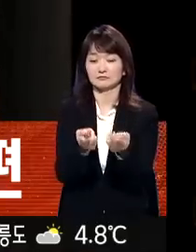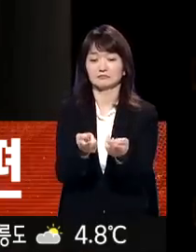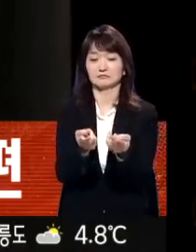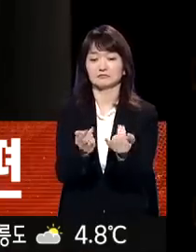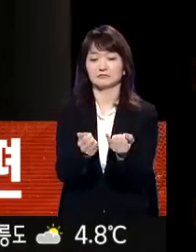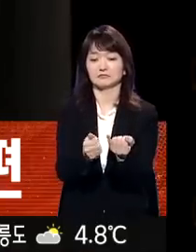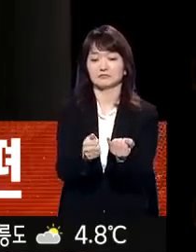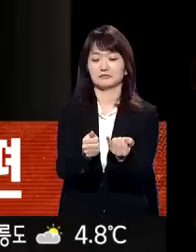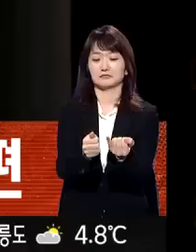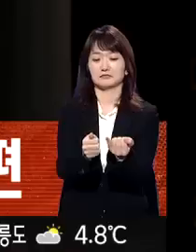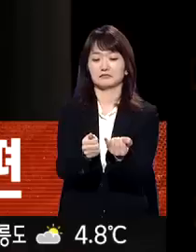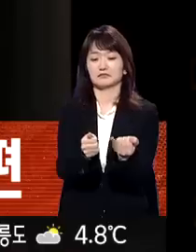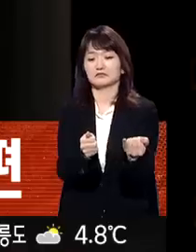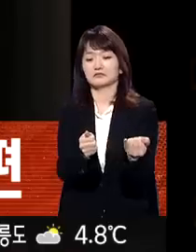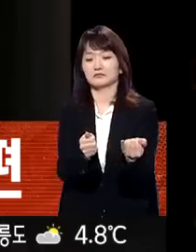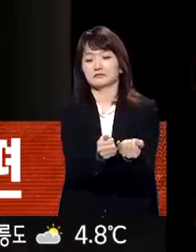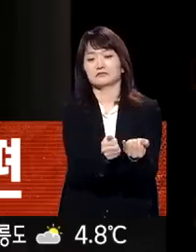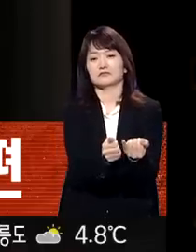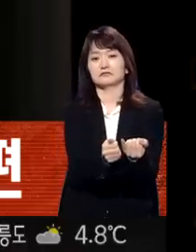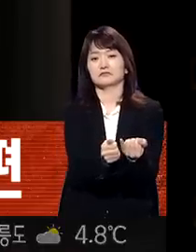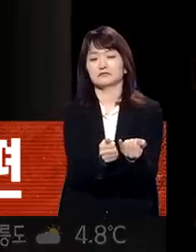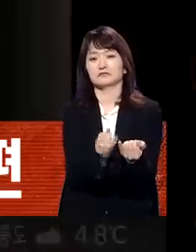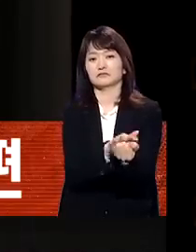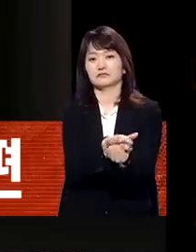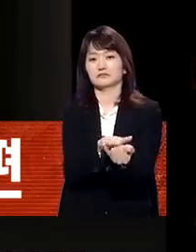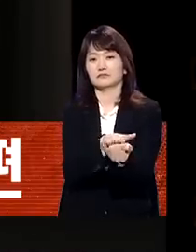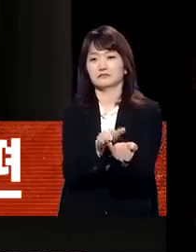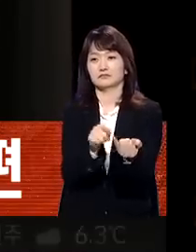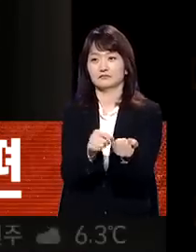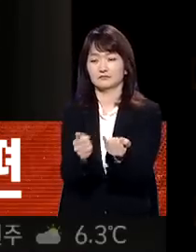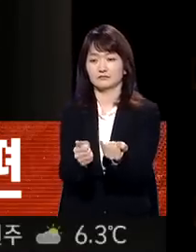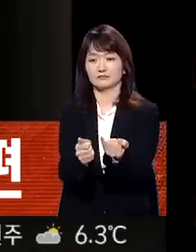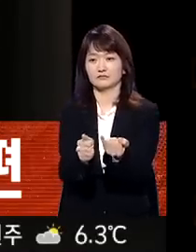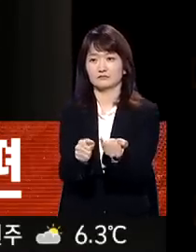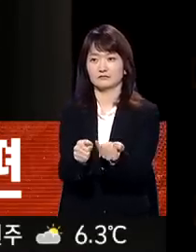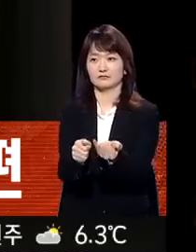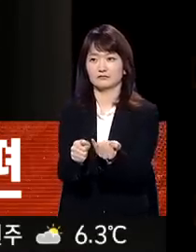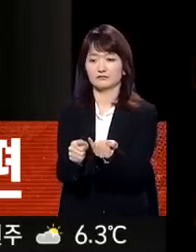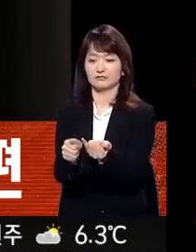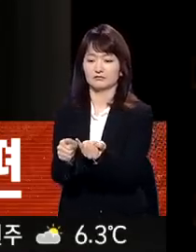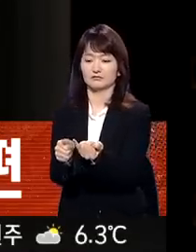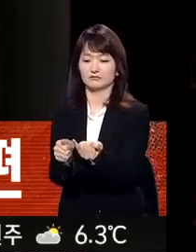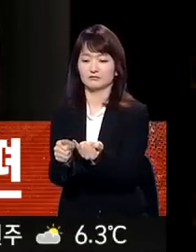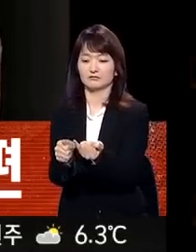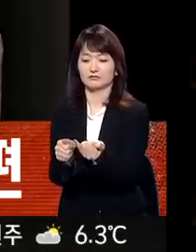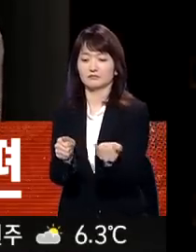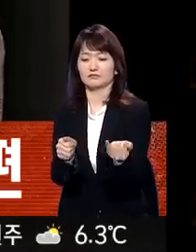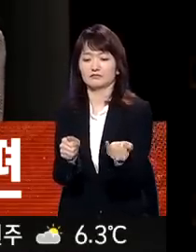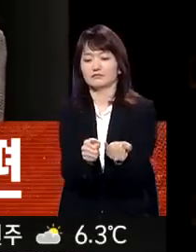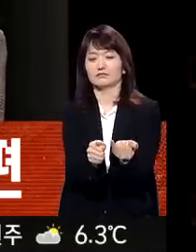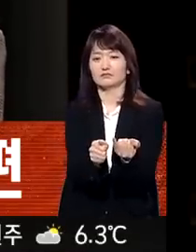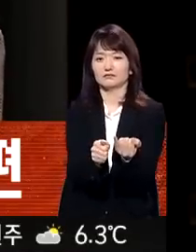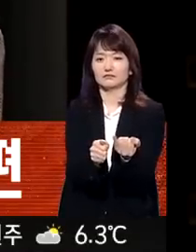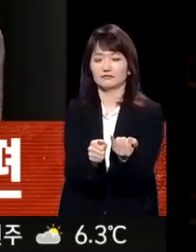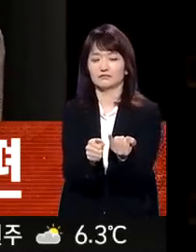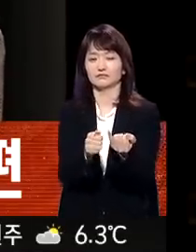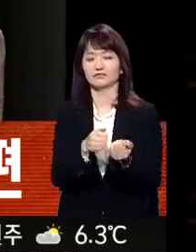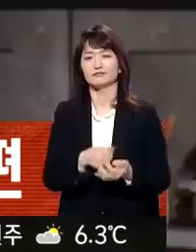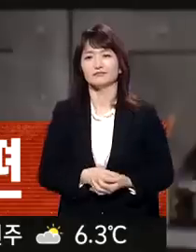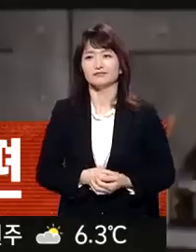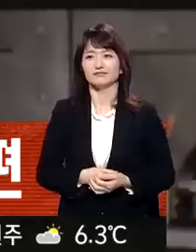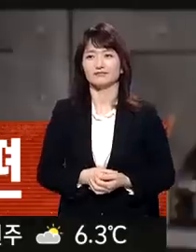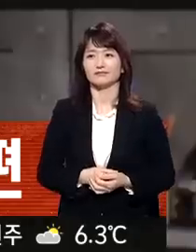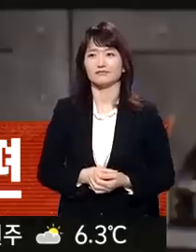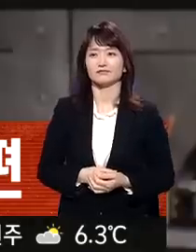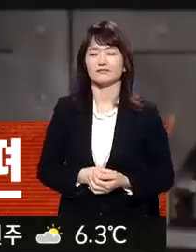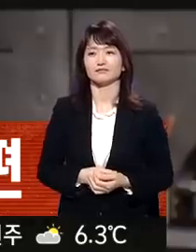조금 물러나면은 또 그걸 그냥 거기서 멈춤 그냥 있어야 되는데 계속 따라온다는 거 아닙니까? 그렇습니다. 그 아내가 그